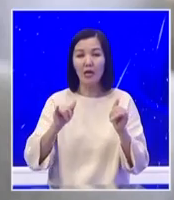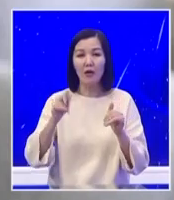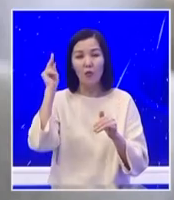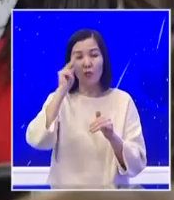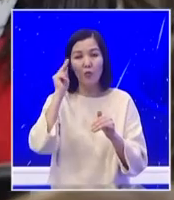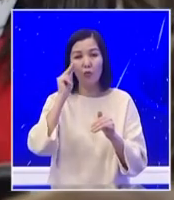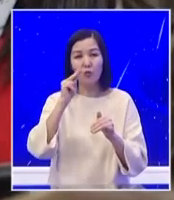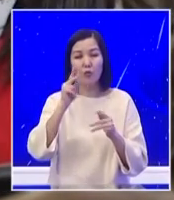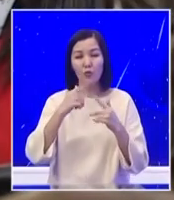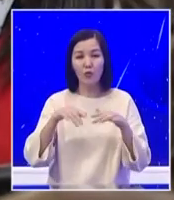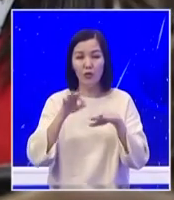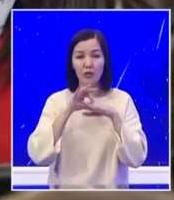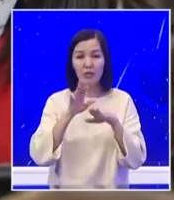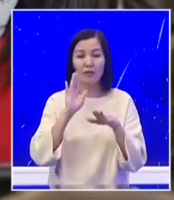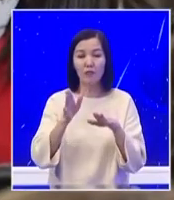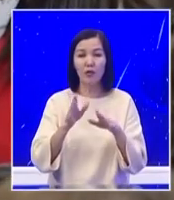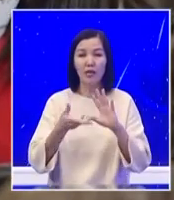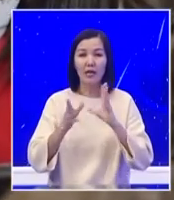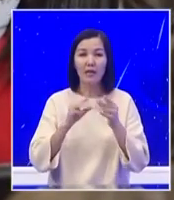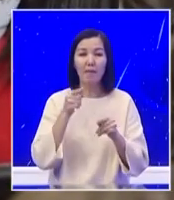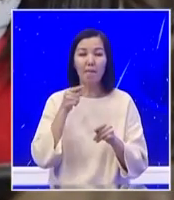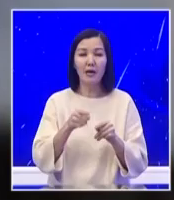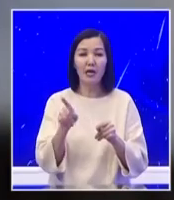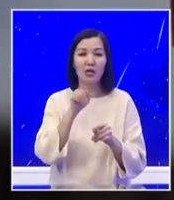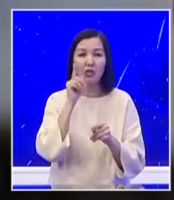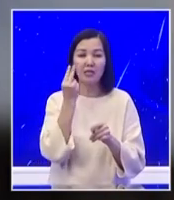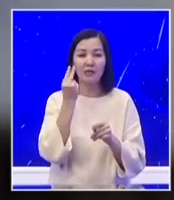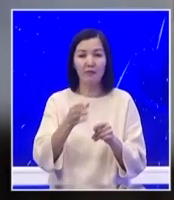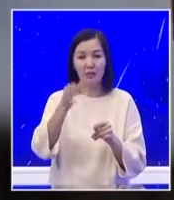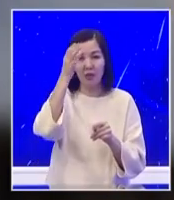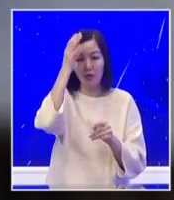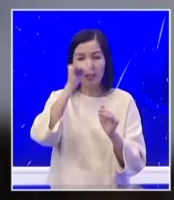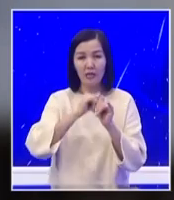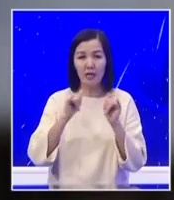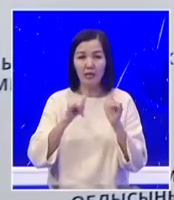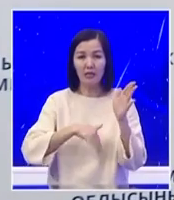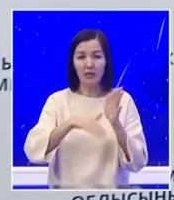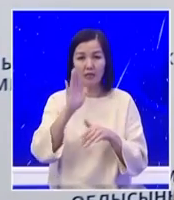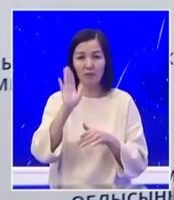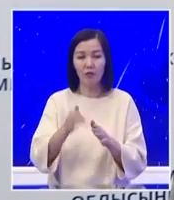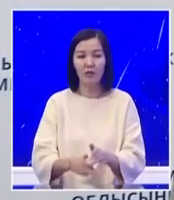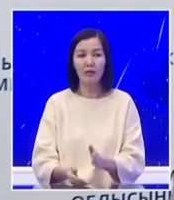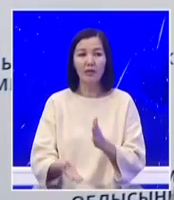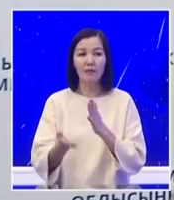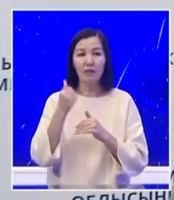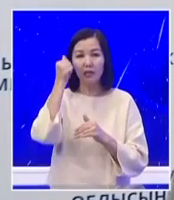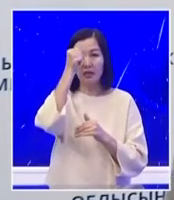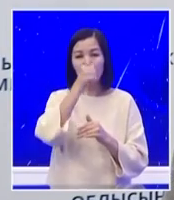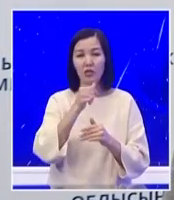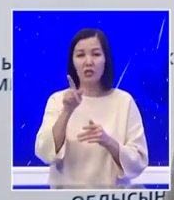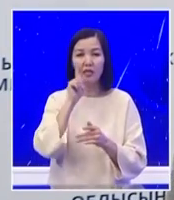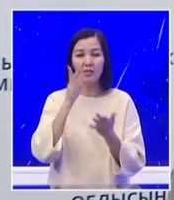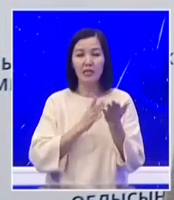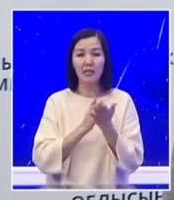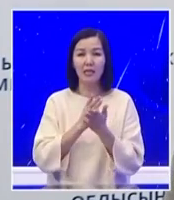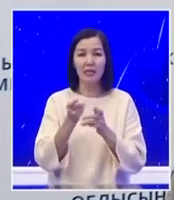оқу курсы ұйымдастырылмақ. Нәтижесінде мыңға тарта жас цифрлық сауаттылықтарын арттырады. Былтырғы жылы жастар саясаты мәселелері